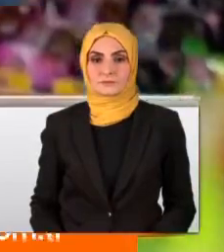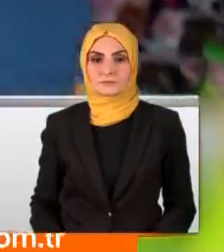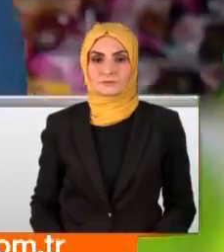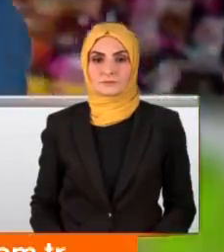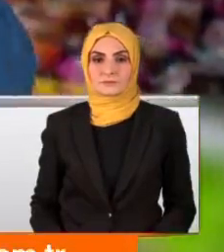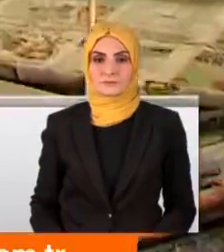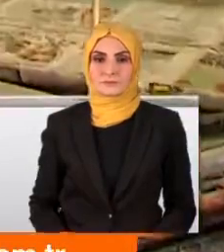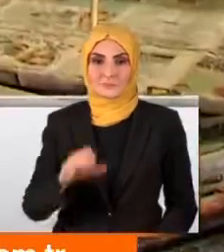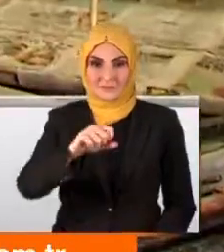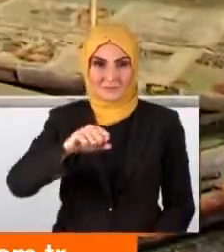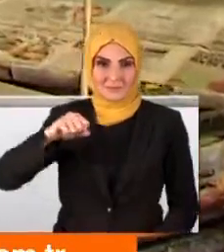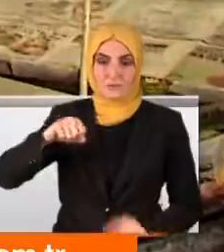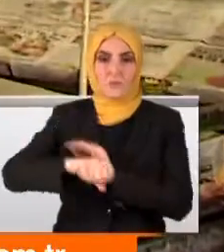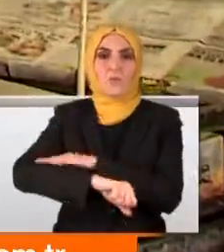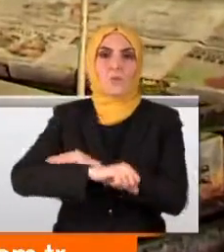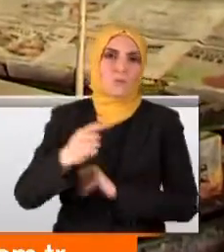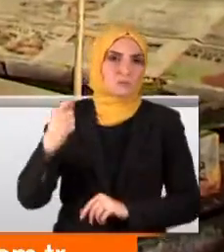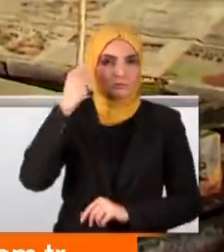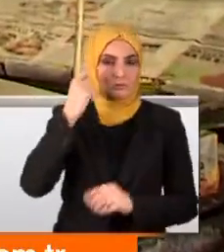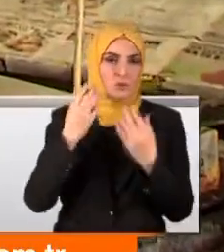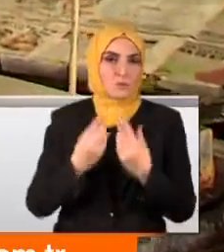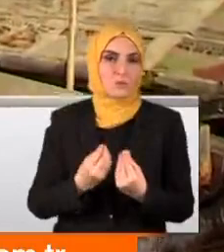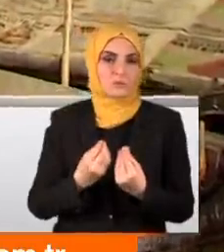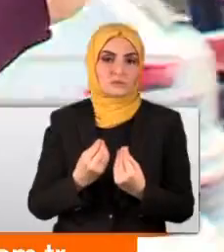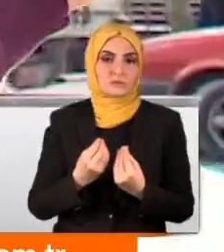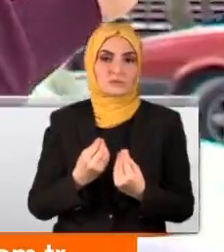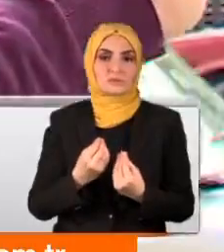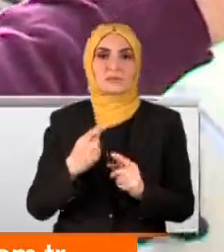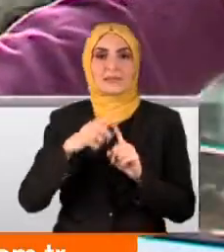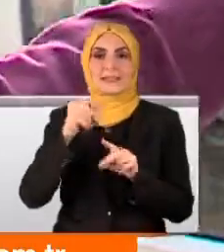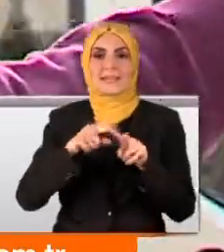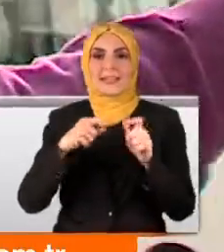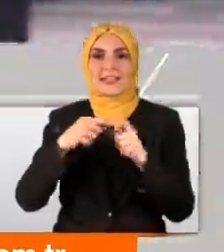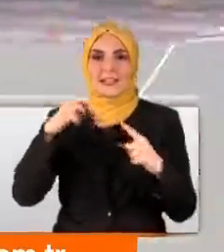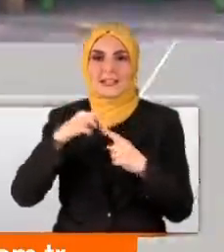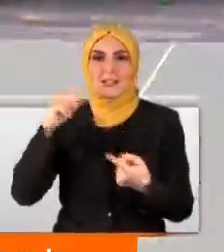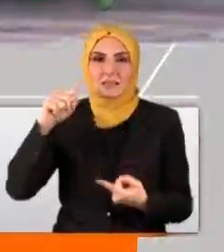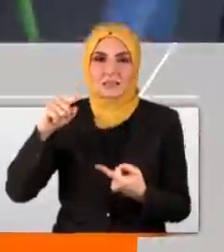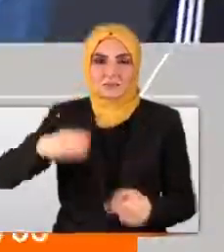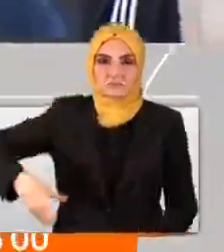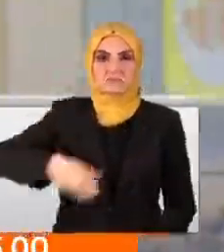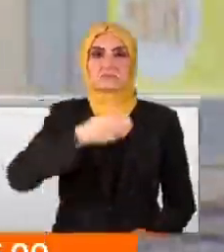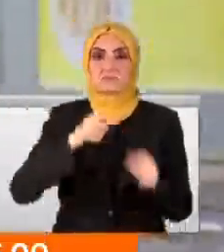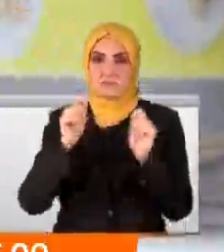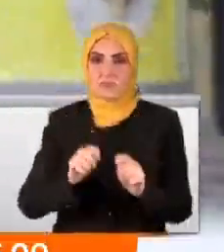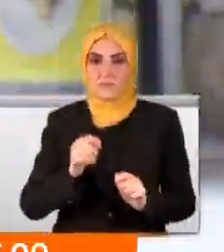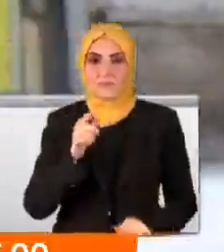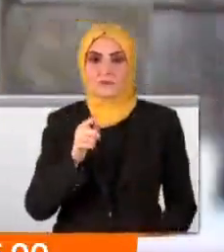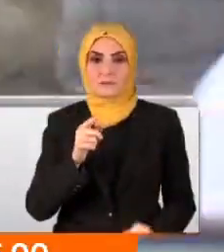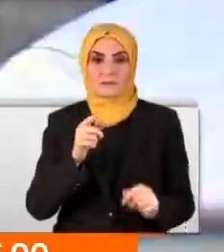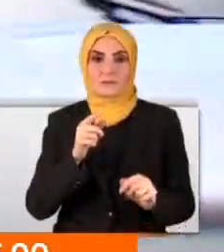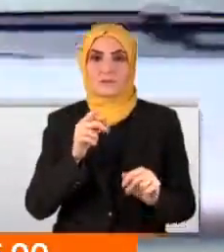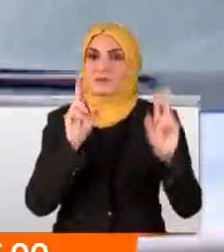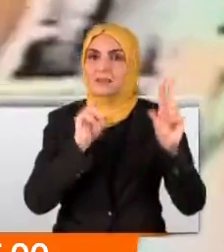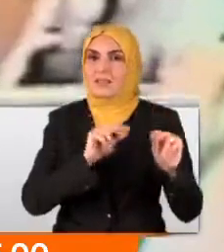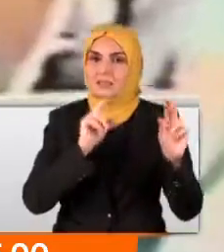Çekerken koluna darp etti. Gözlerime tiner attılar. Kafamdan aşağı tiner attılar. Geceli gündüzü yatanlar var. Bak. Yatağını aldı gidiyor